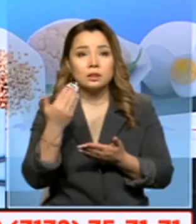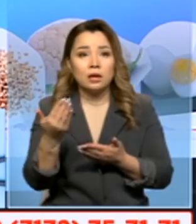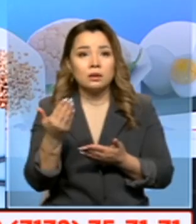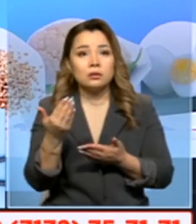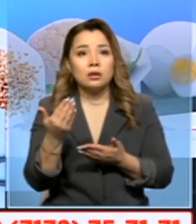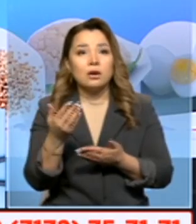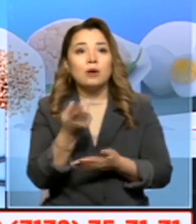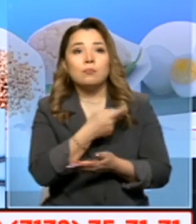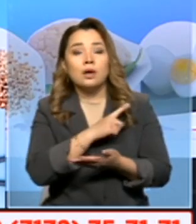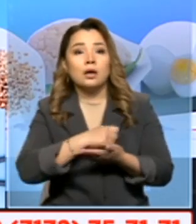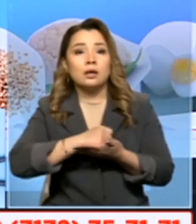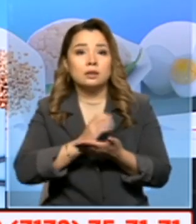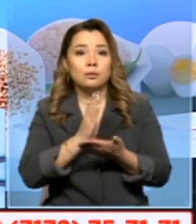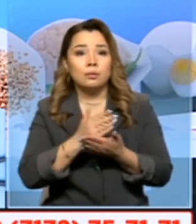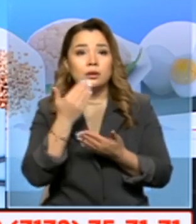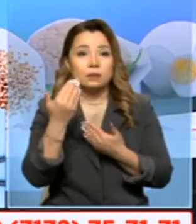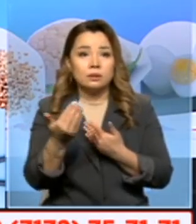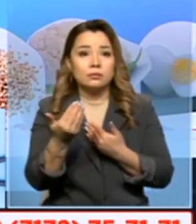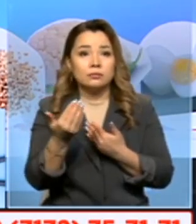деген диагноз қойды ма сізге?